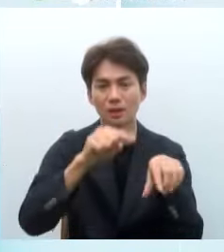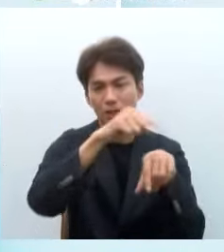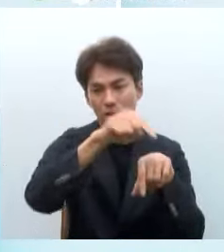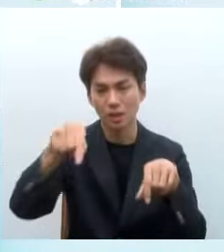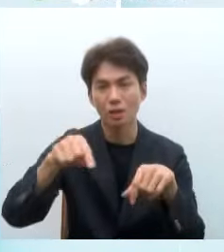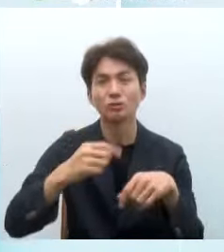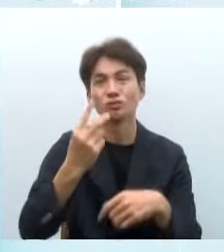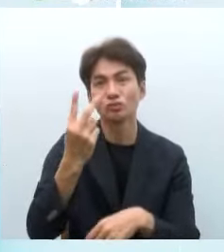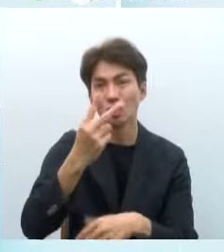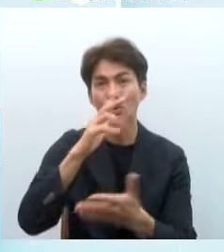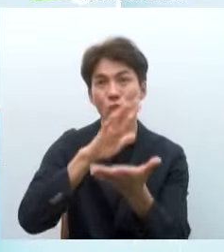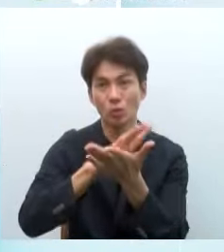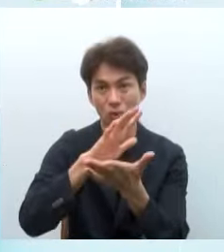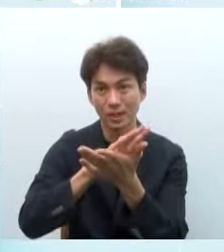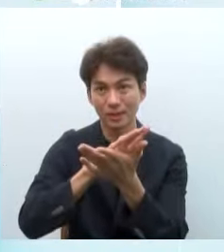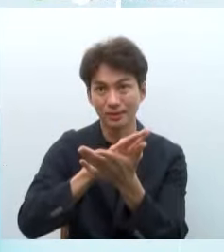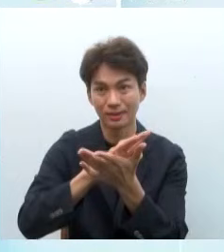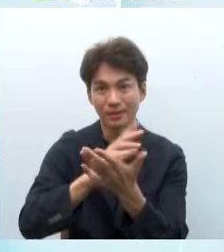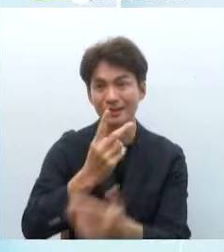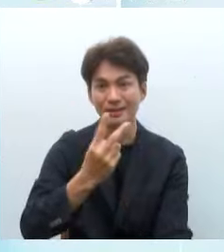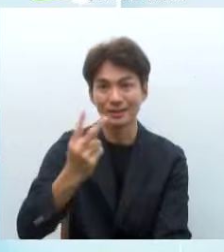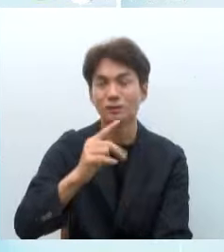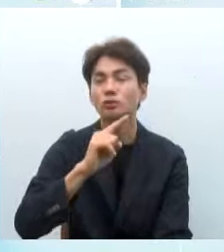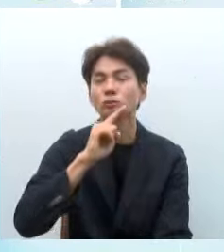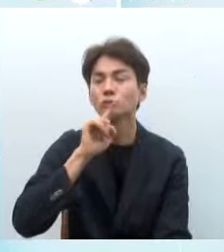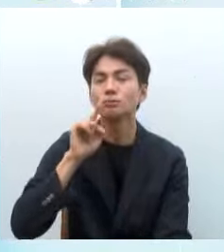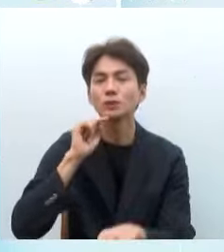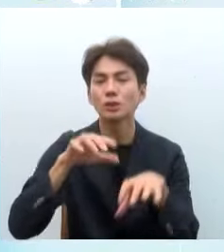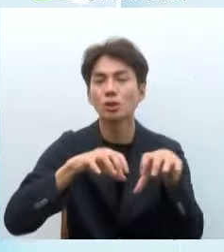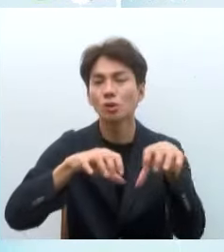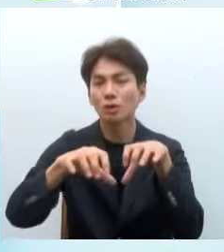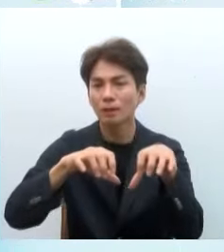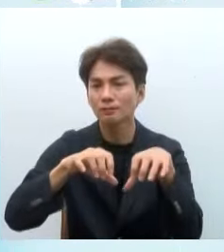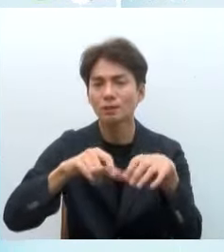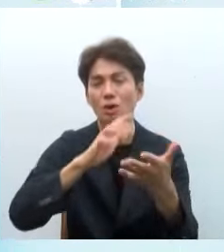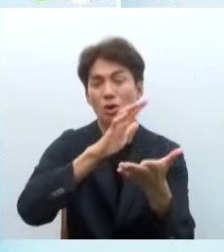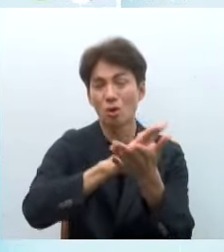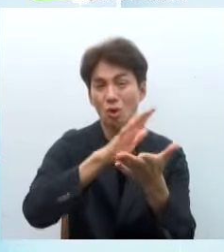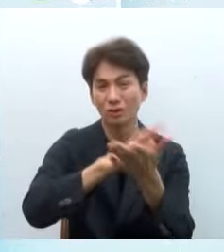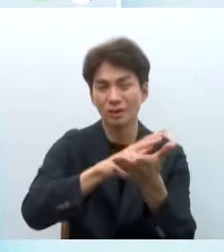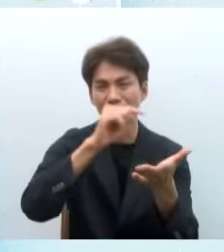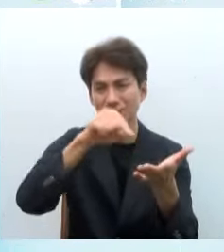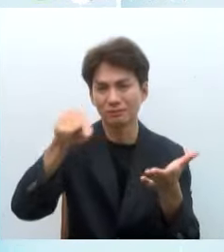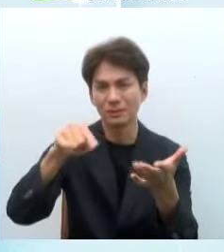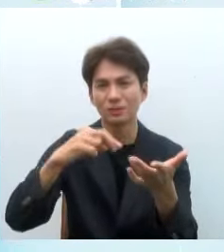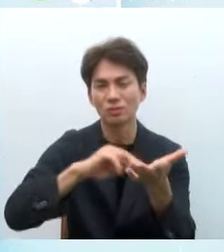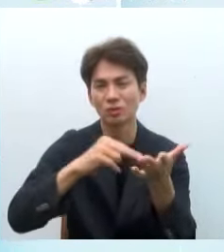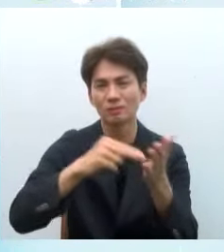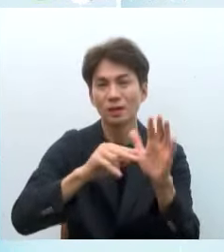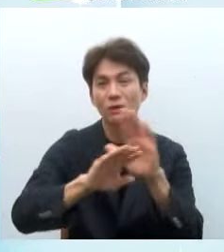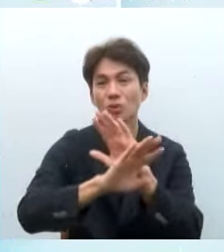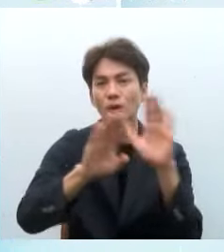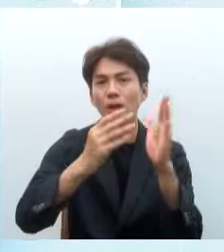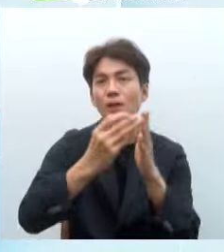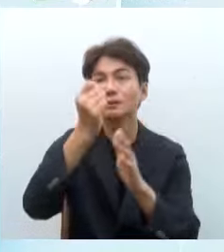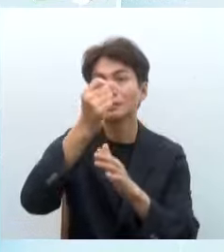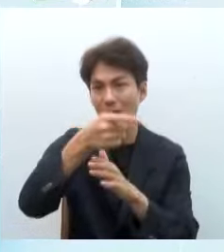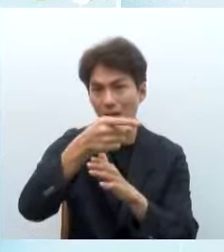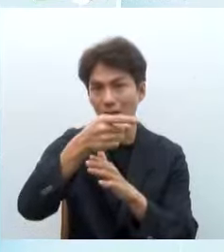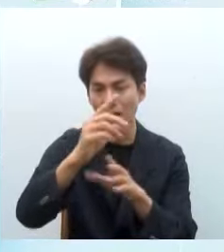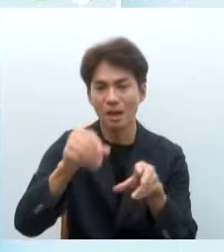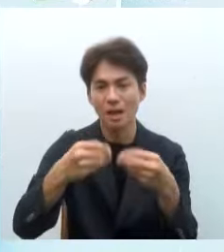หากเขตถ้ามีโรงเรียนที่บริหารจัดการจัดซื้อจ้างให้เขตจัดซื้อจ้างเนี่ยก็ให้ธุร